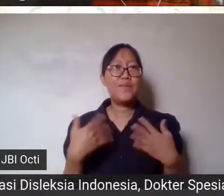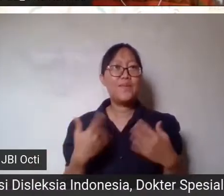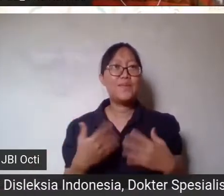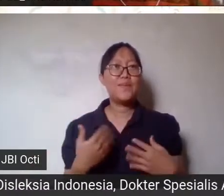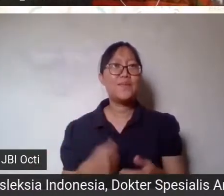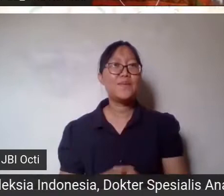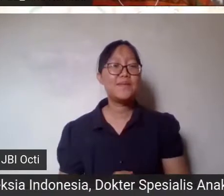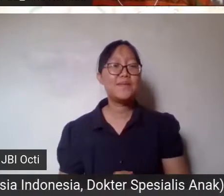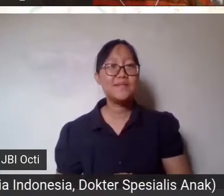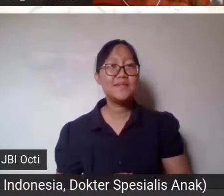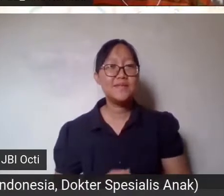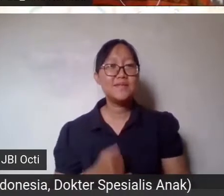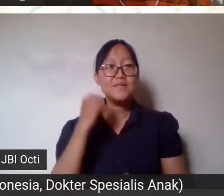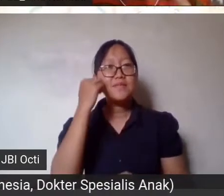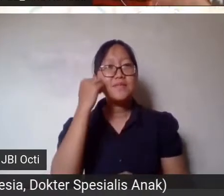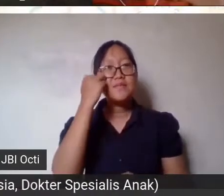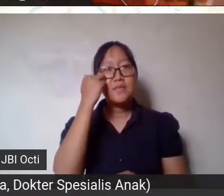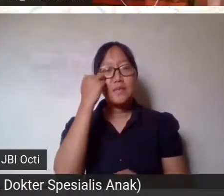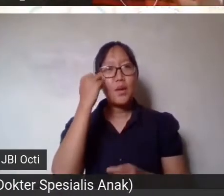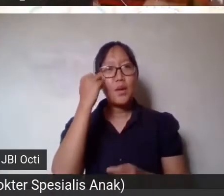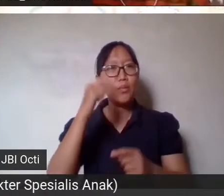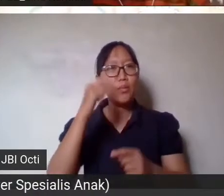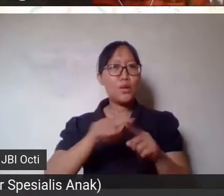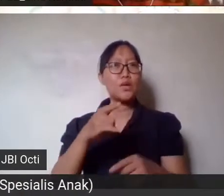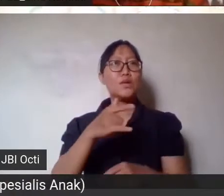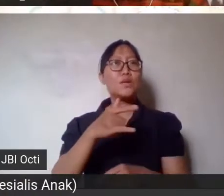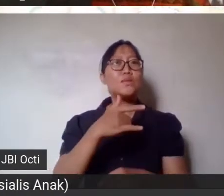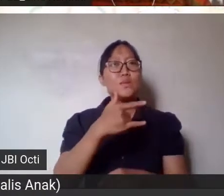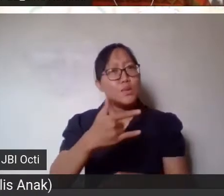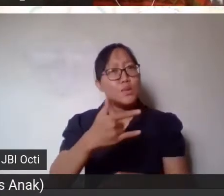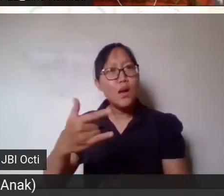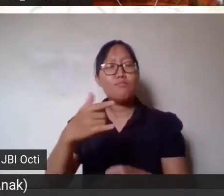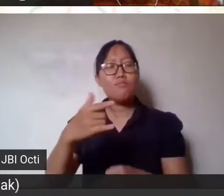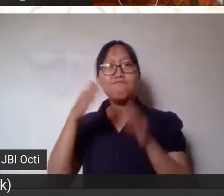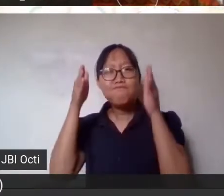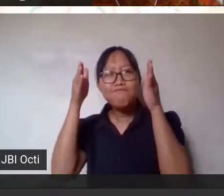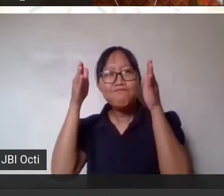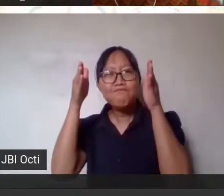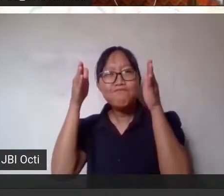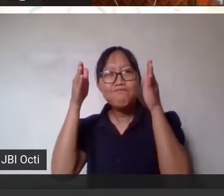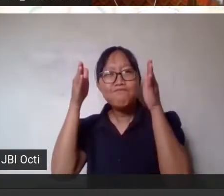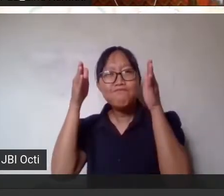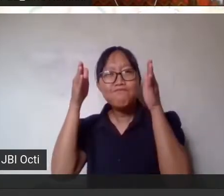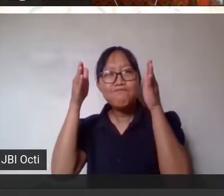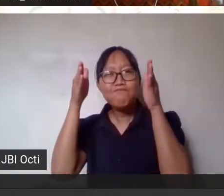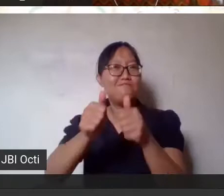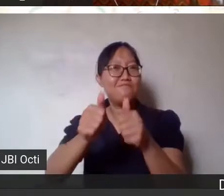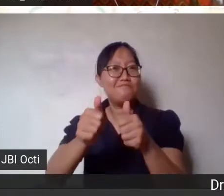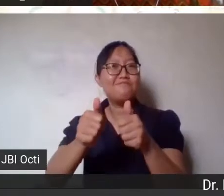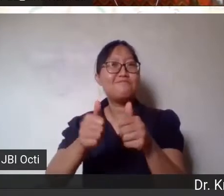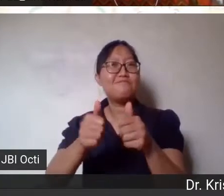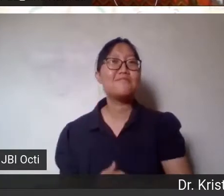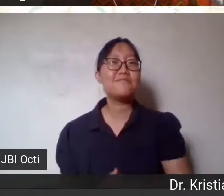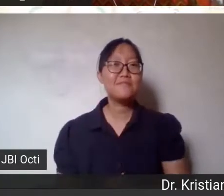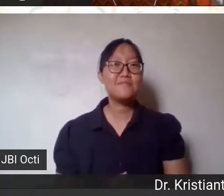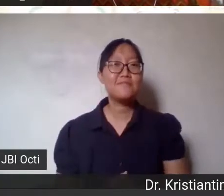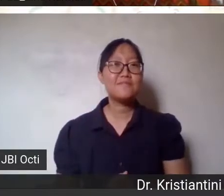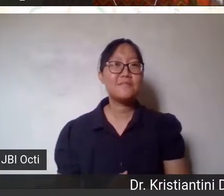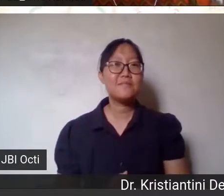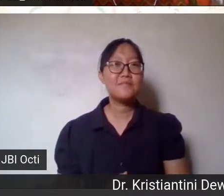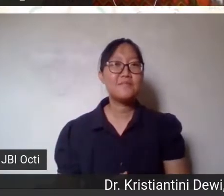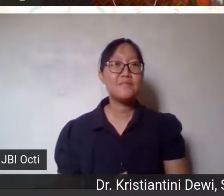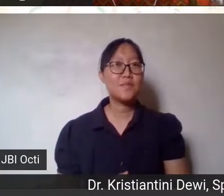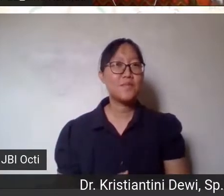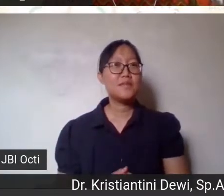terus tetap berbakti ya Ya, buat umat berkarya di luar rumah biasa. masing-masing. Iya Iya. iya, itu luar biasa. Jadi, alhamdulillah saya hadir di